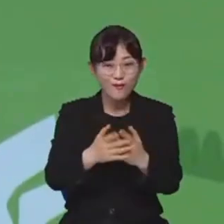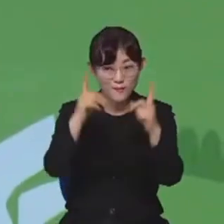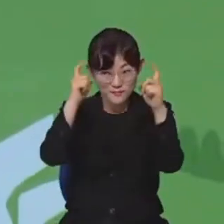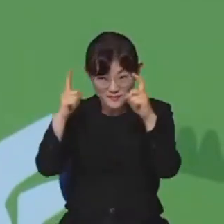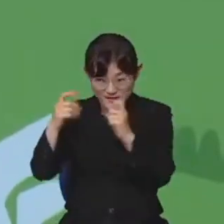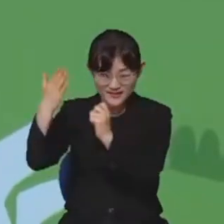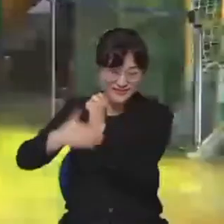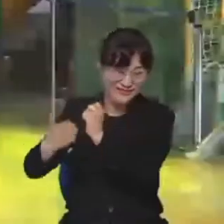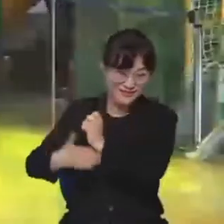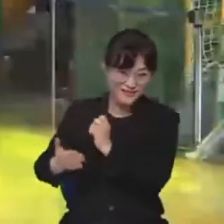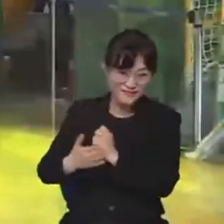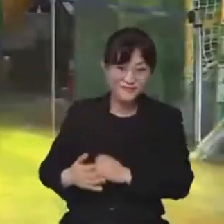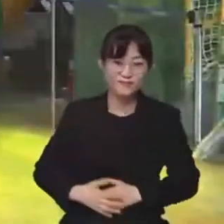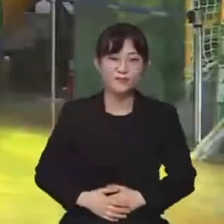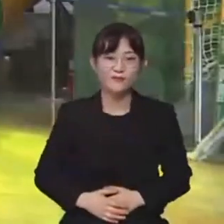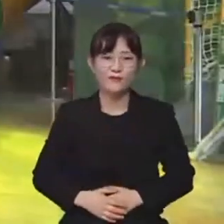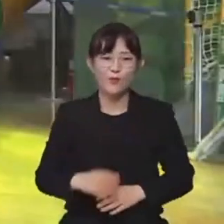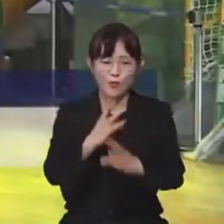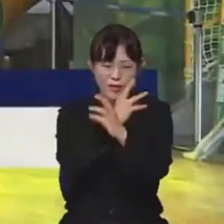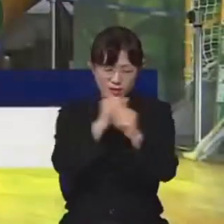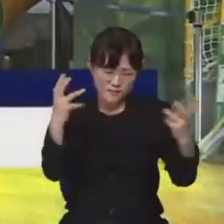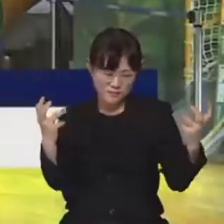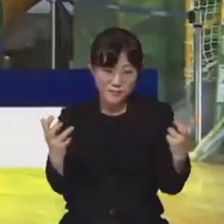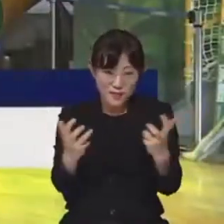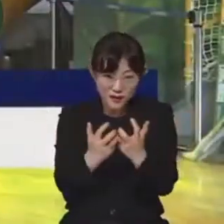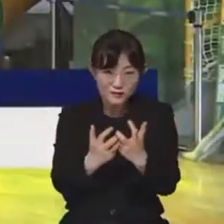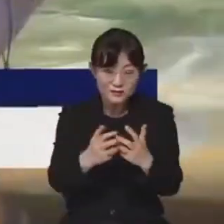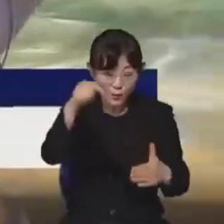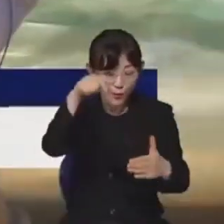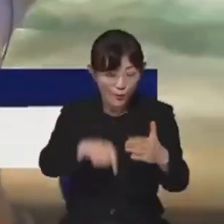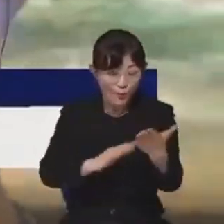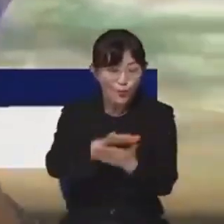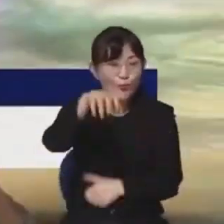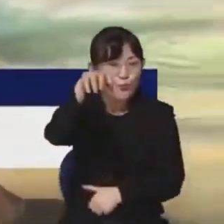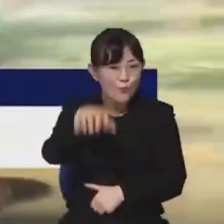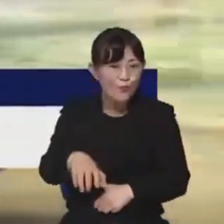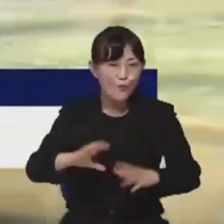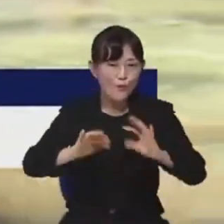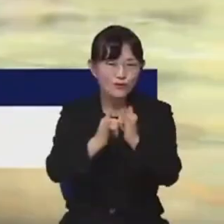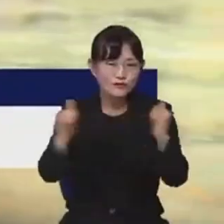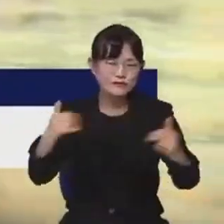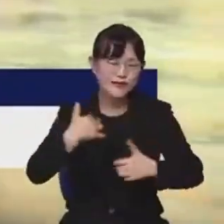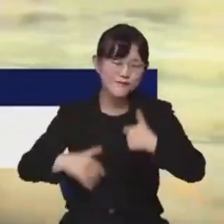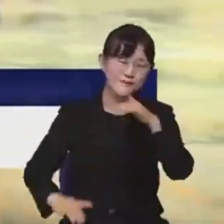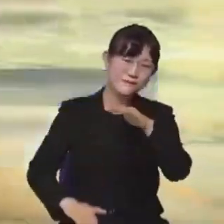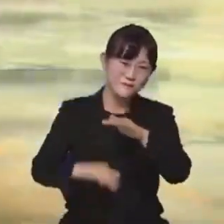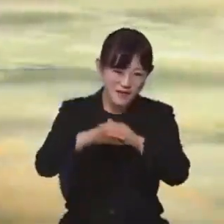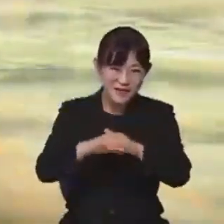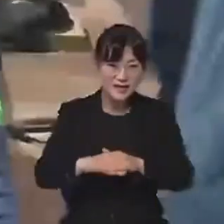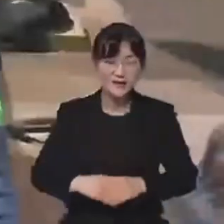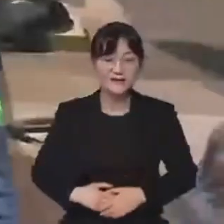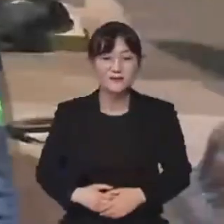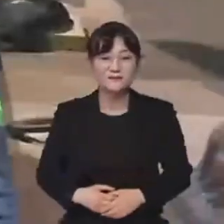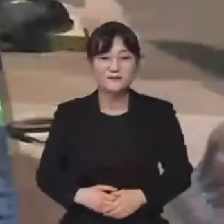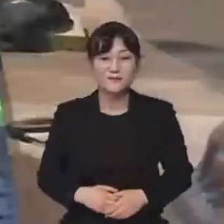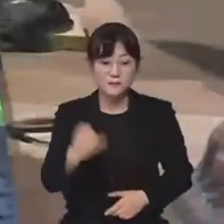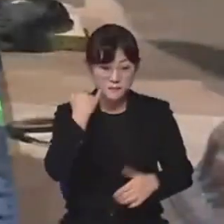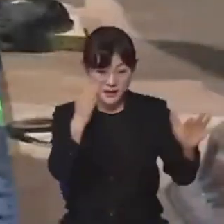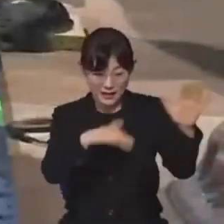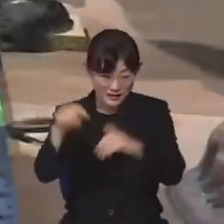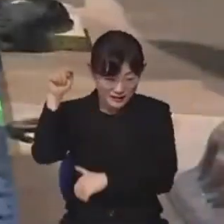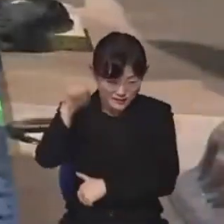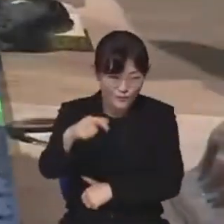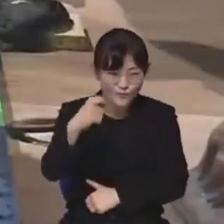남겨봅니다. 없는 것 빼고 다 있는 실내 놀이터는 그야말로 어린이 세상입니다. 약속했던 바닷가는